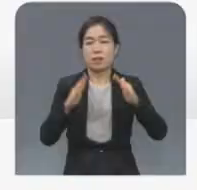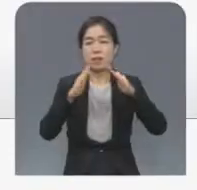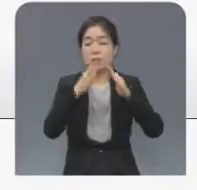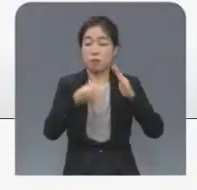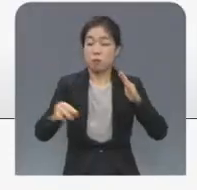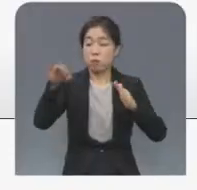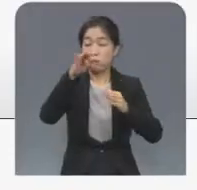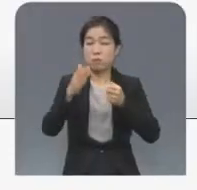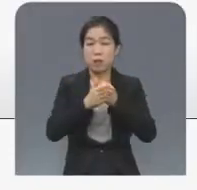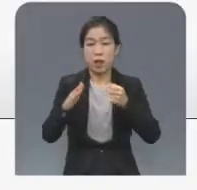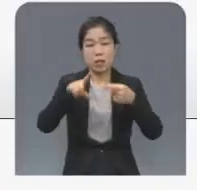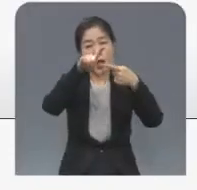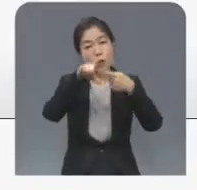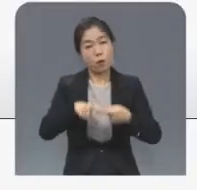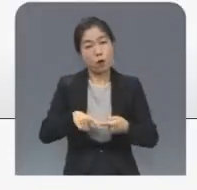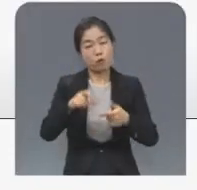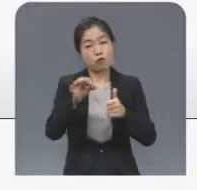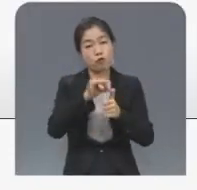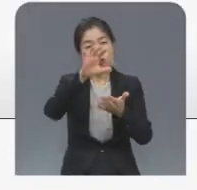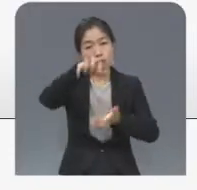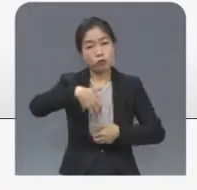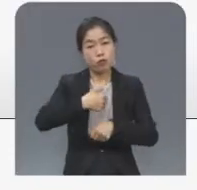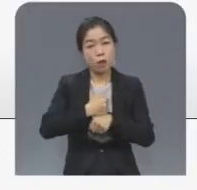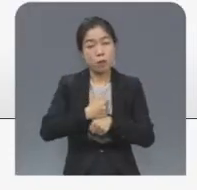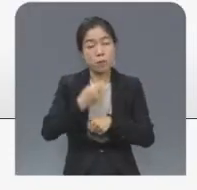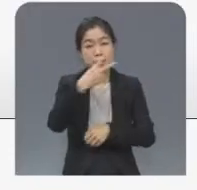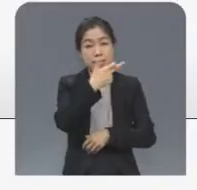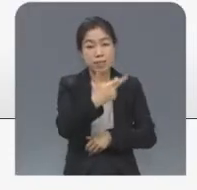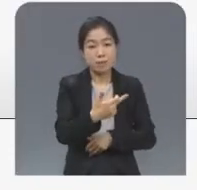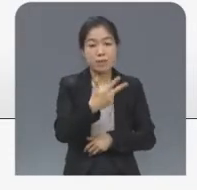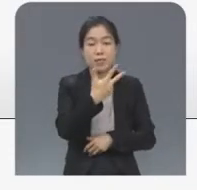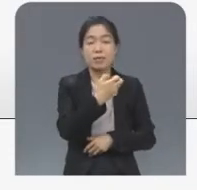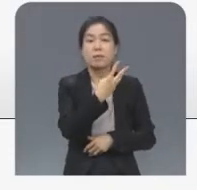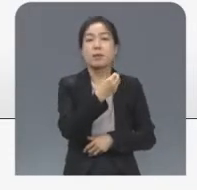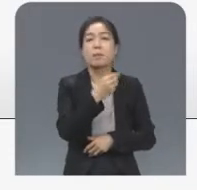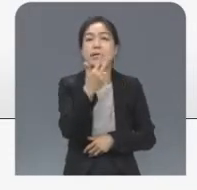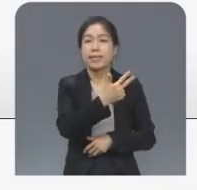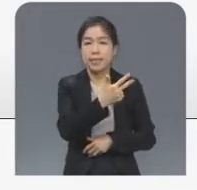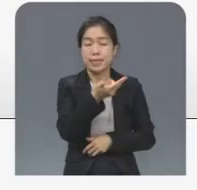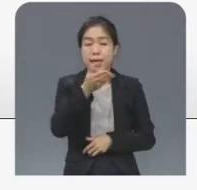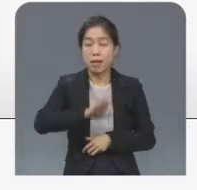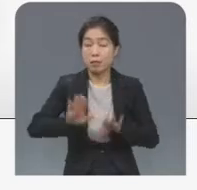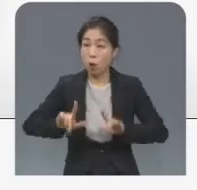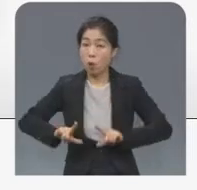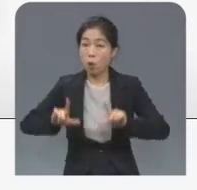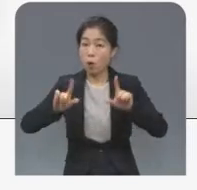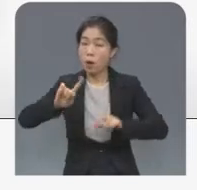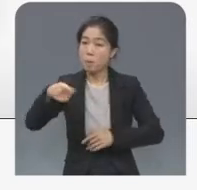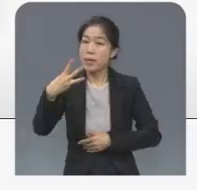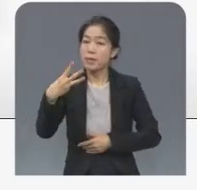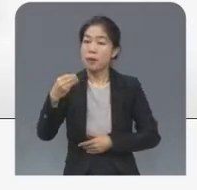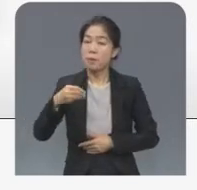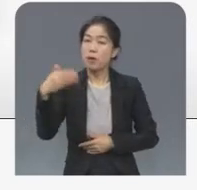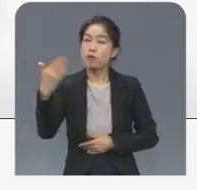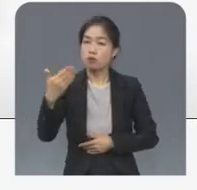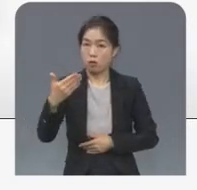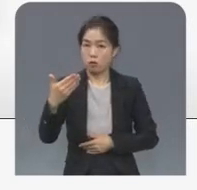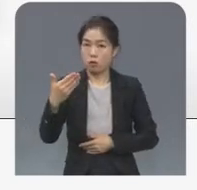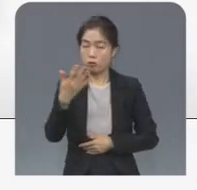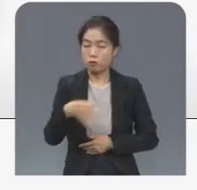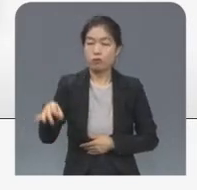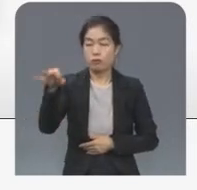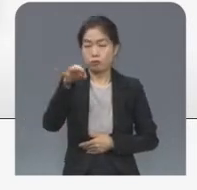많이 오르면서 평균 연금 수령액도 2017년 73만 7천 원에서 올해는 103만 9천 원으로